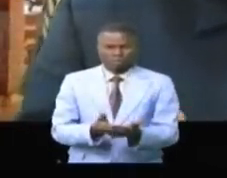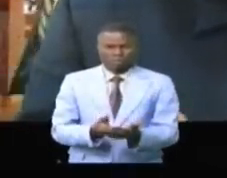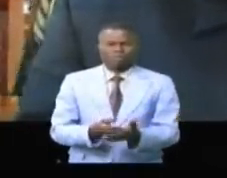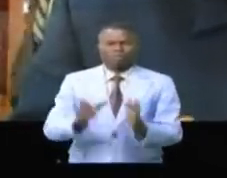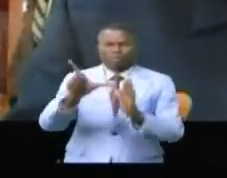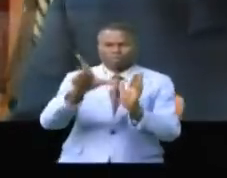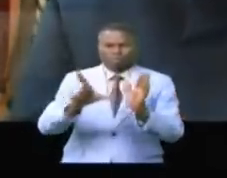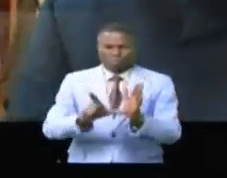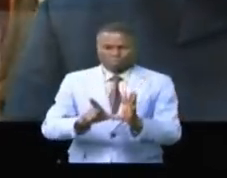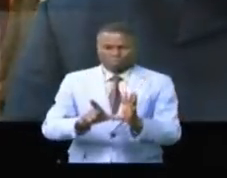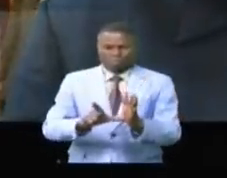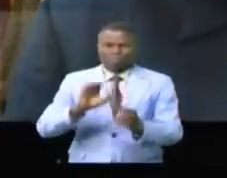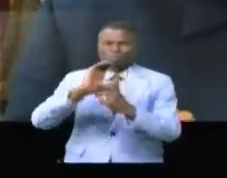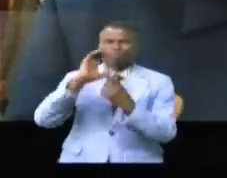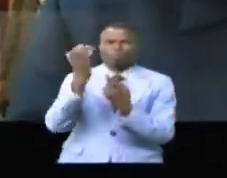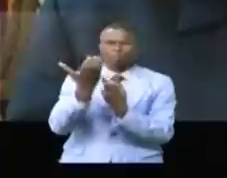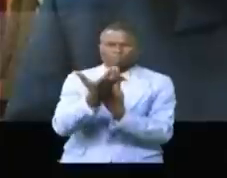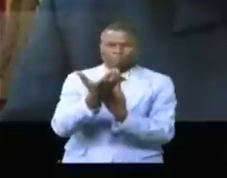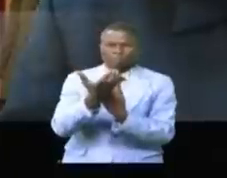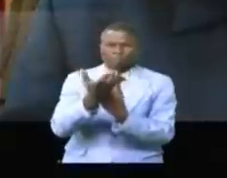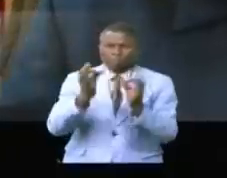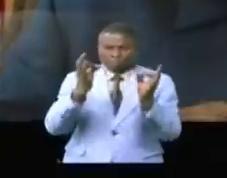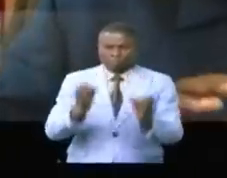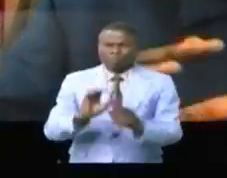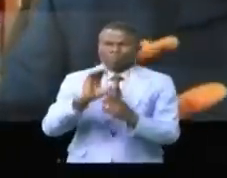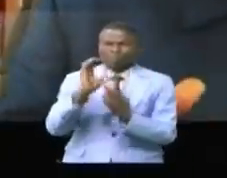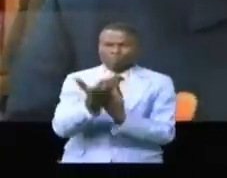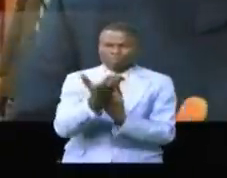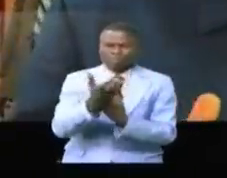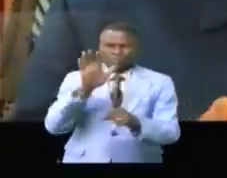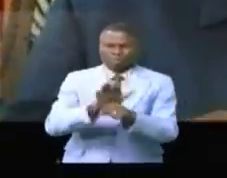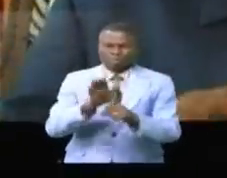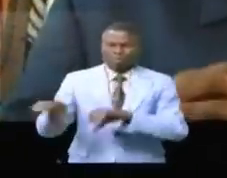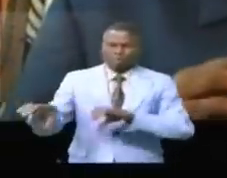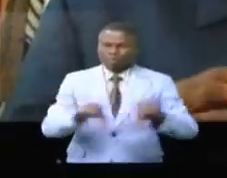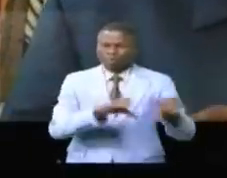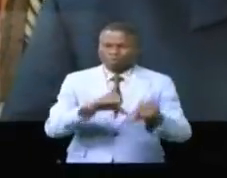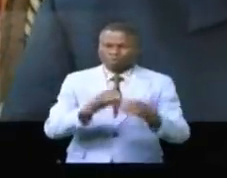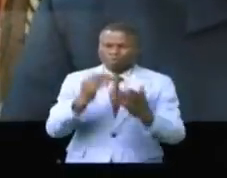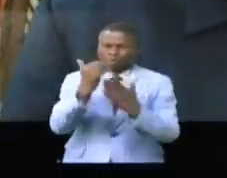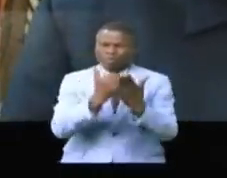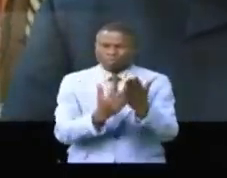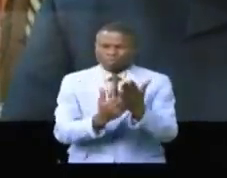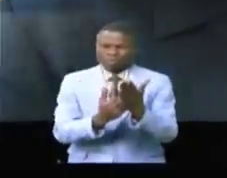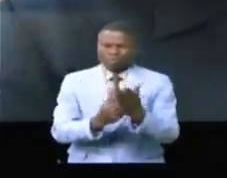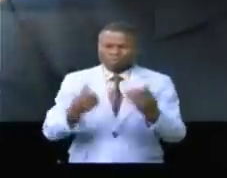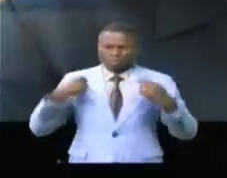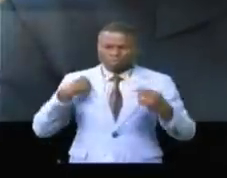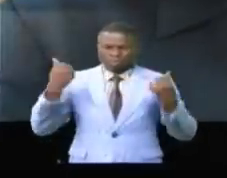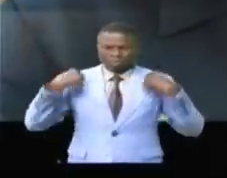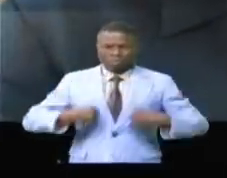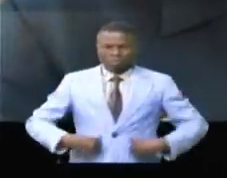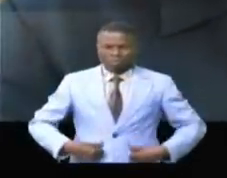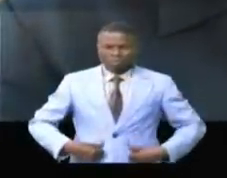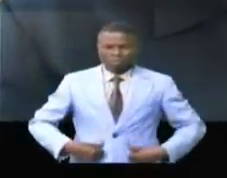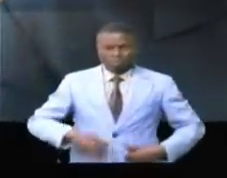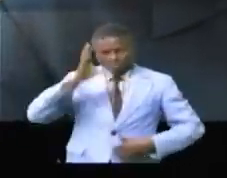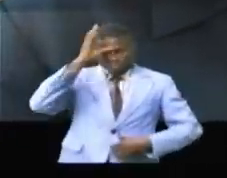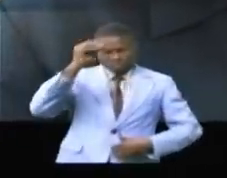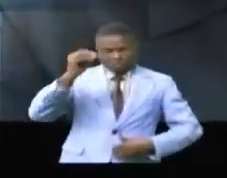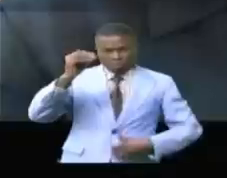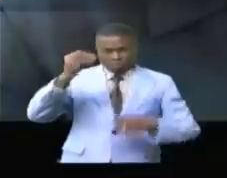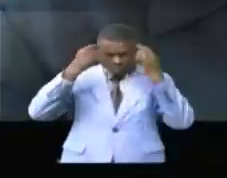L'authenticité, certes, c'était une culture, mais c'était une culture multiple, y compris même sur l'habillement. C'est l'homme qui a